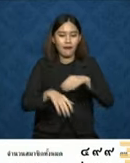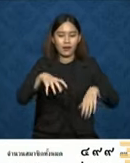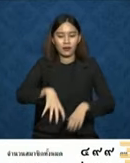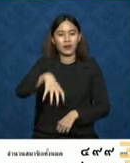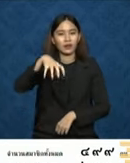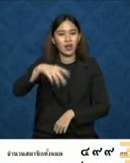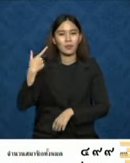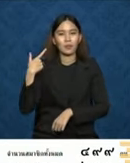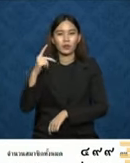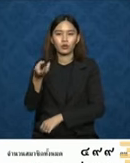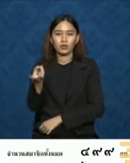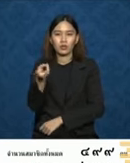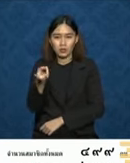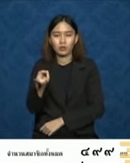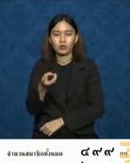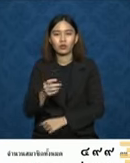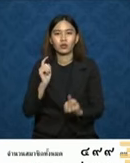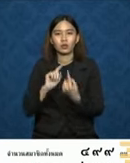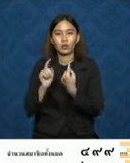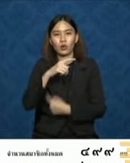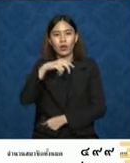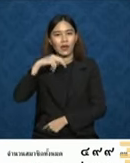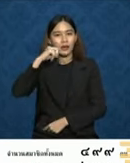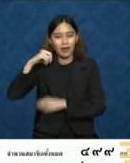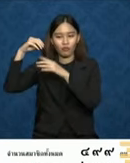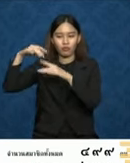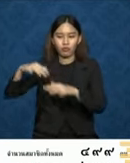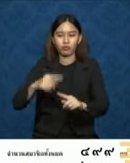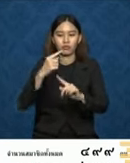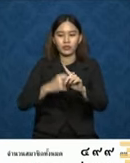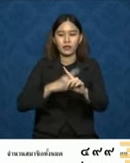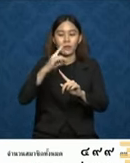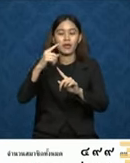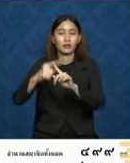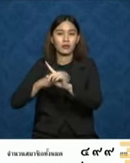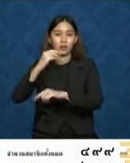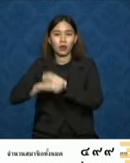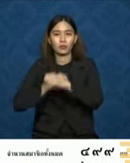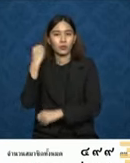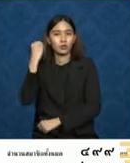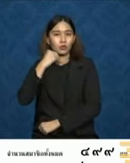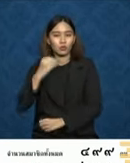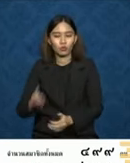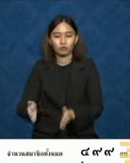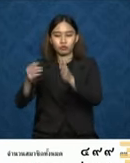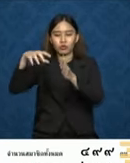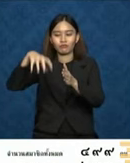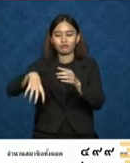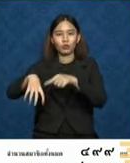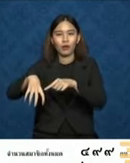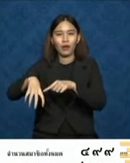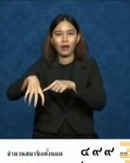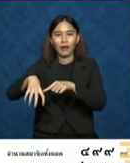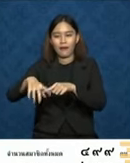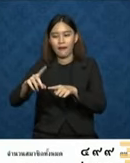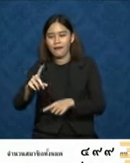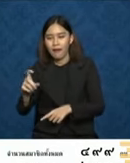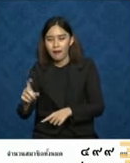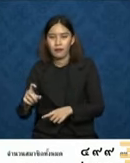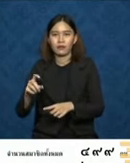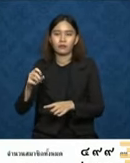ได้ใช้ประโยชน์น้อยมากซึ่งในช่วงน้ำหลากช่วงเดือนสิงหาคมกันยายนทุกปีทำให้อาคารบังคับน้ำตัวนี้ขาดชำรุดเสีย